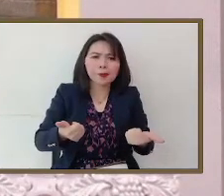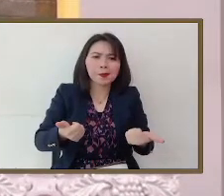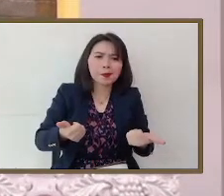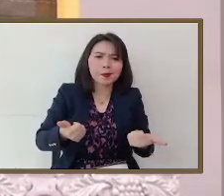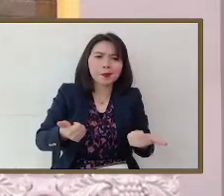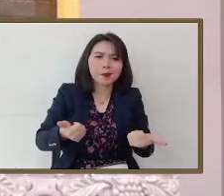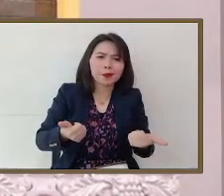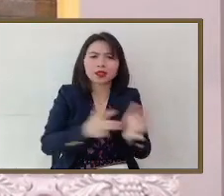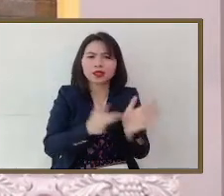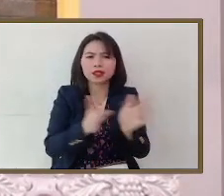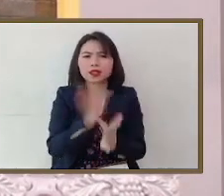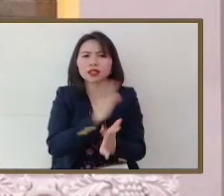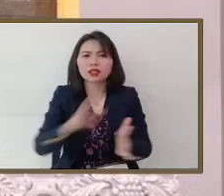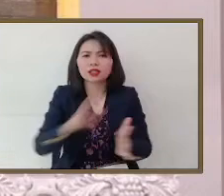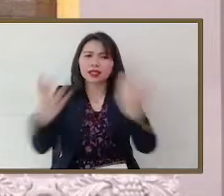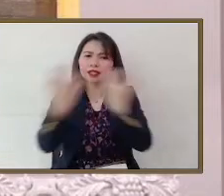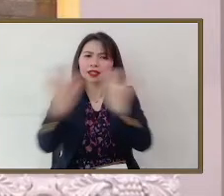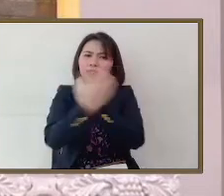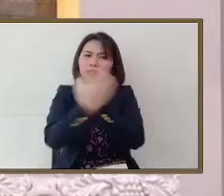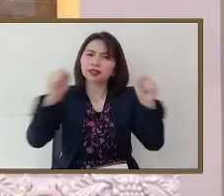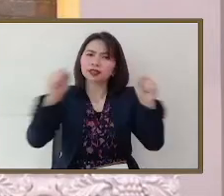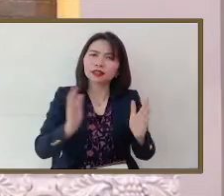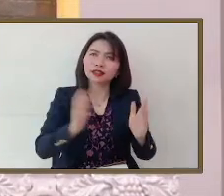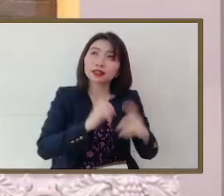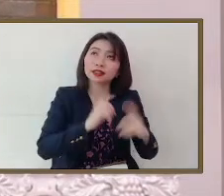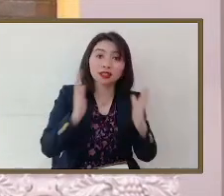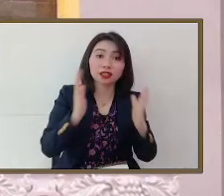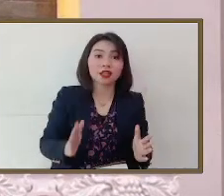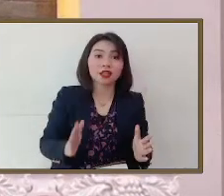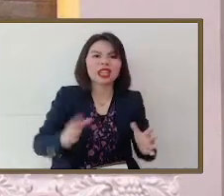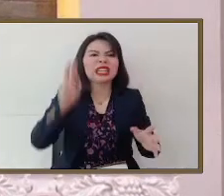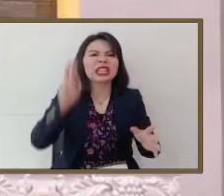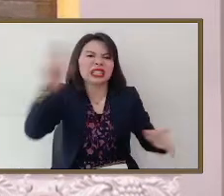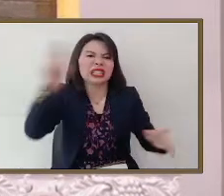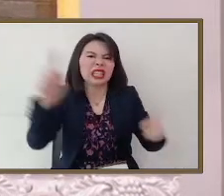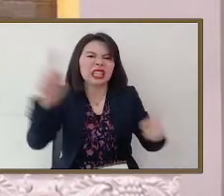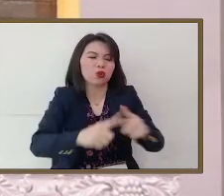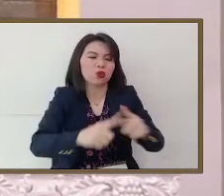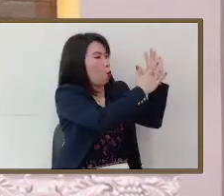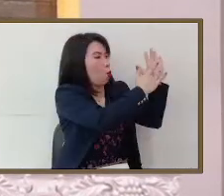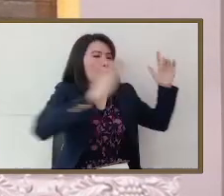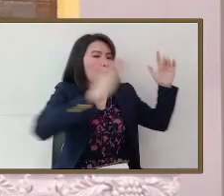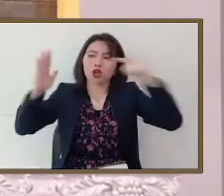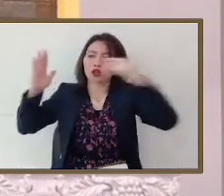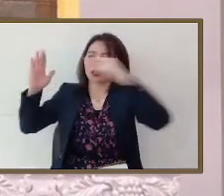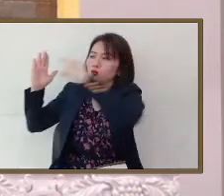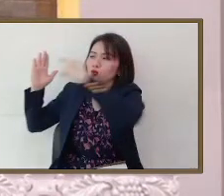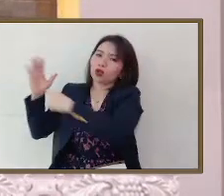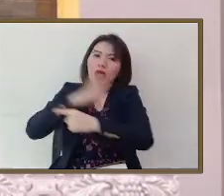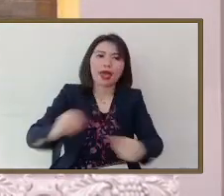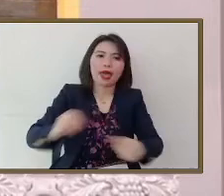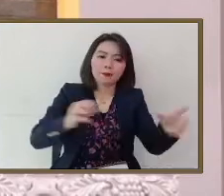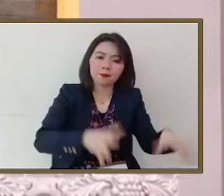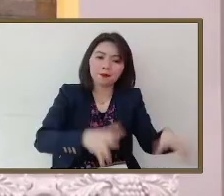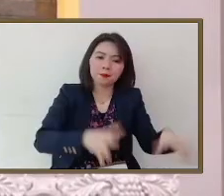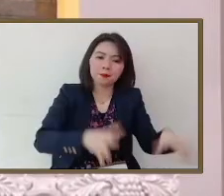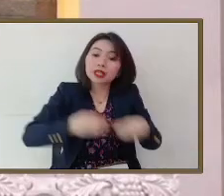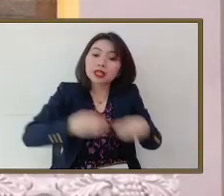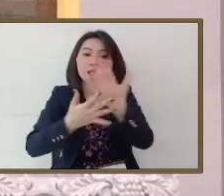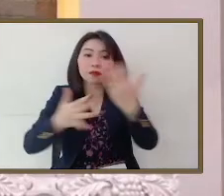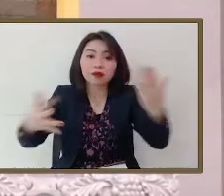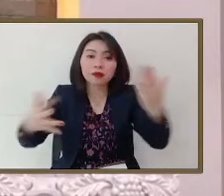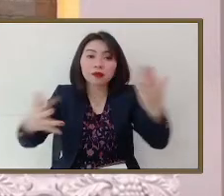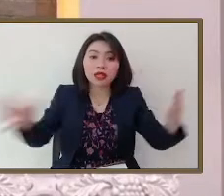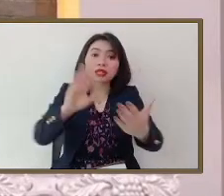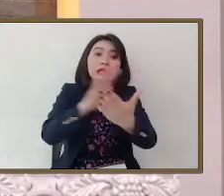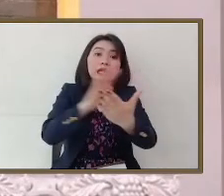ang makasalanan? Alright? Kinakailangan niyang mapako sa cross, kinakailangan magdanak ang kanyang banal na dugo, kinakailangan niyang maipahagi yung gospel. And